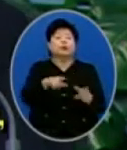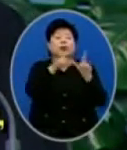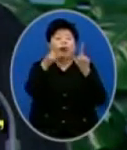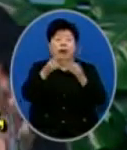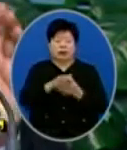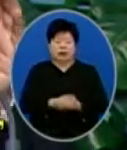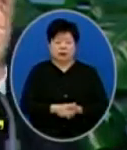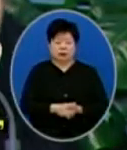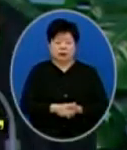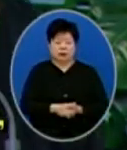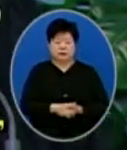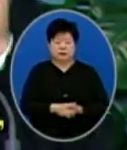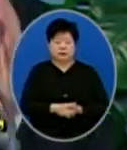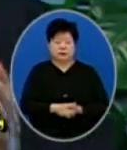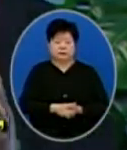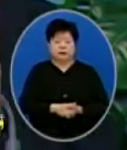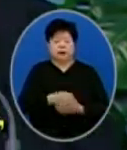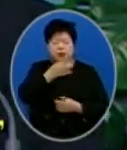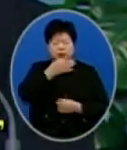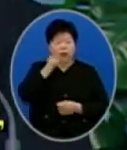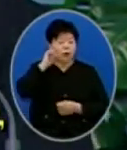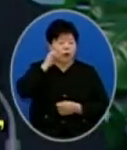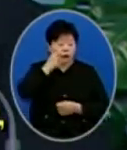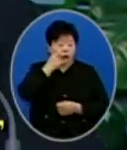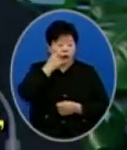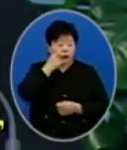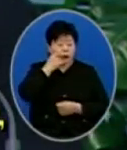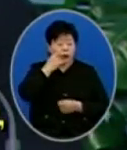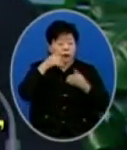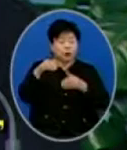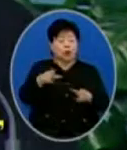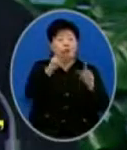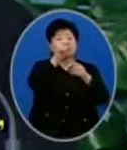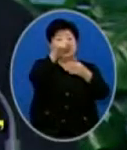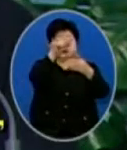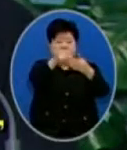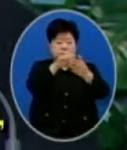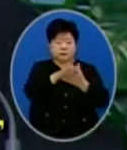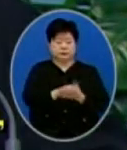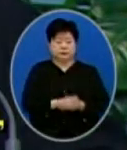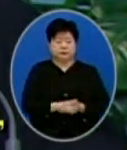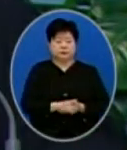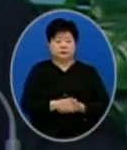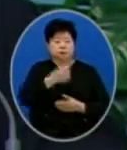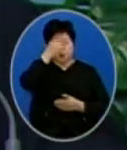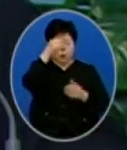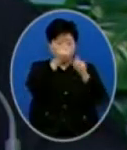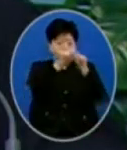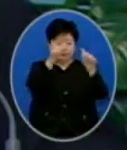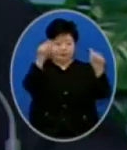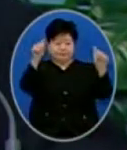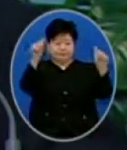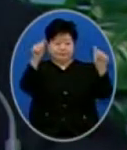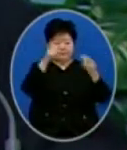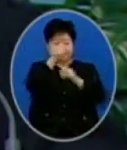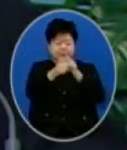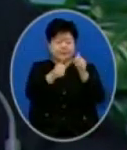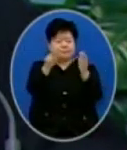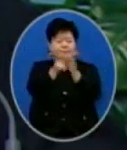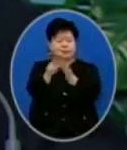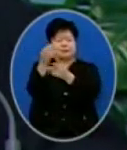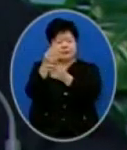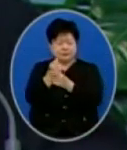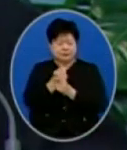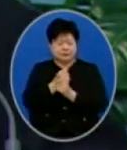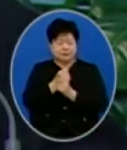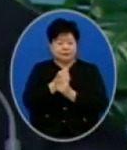그런데 그 힘들고 어려운 노예 생활 속에서도 요셉은 하나님을 믿고